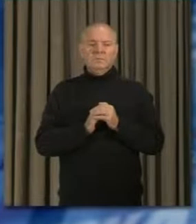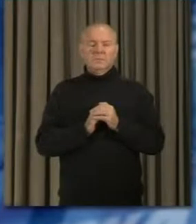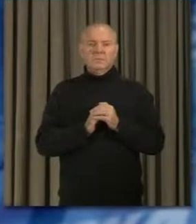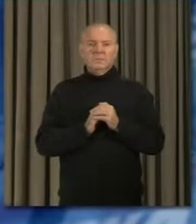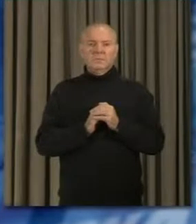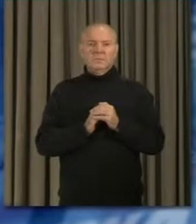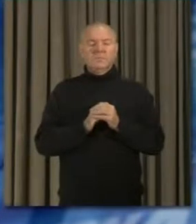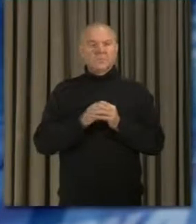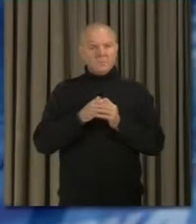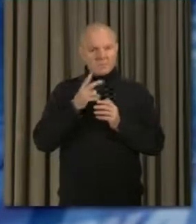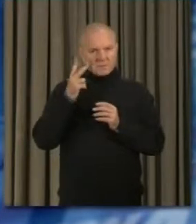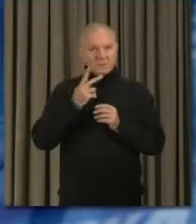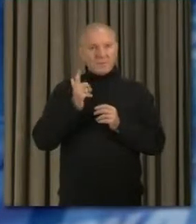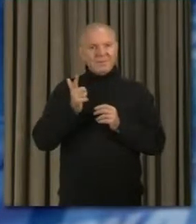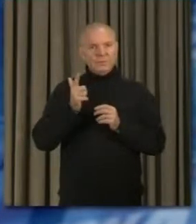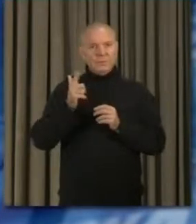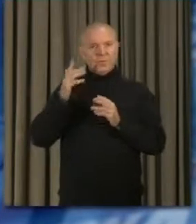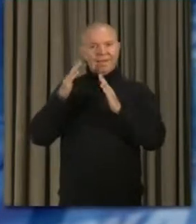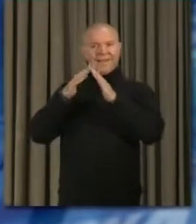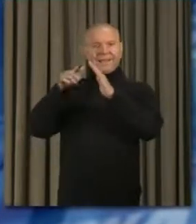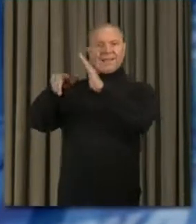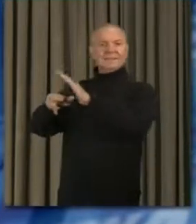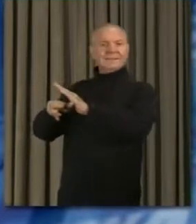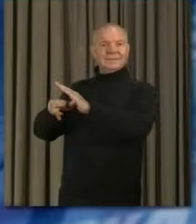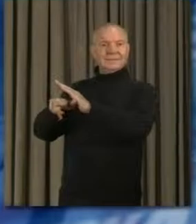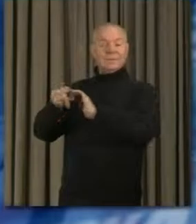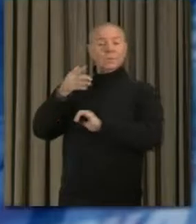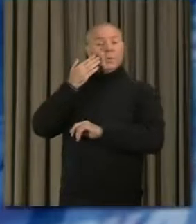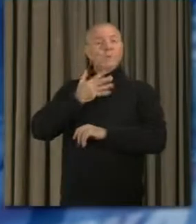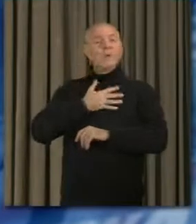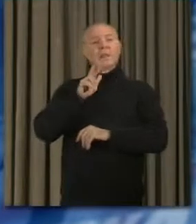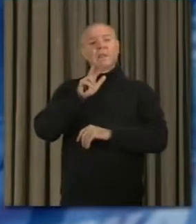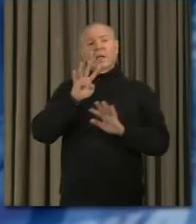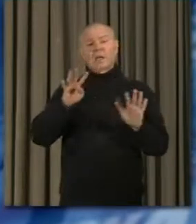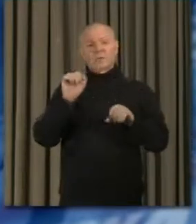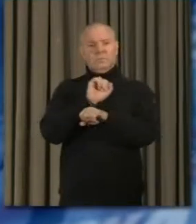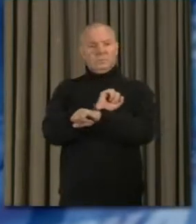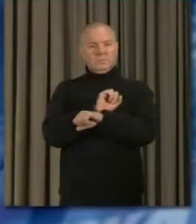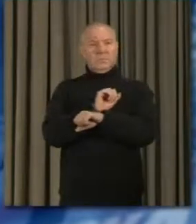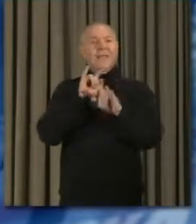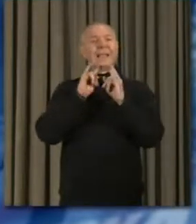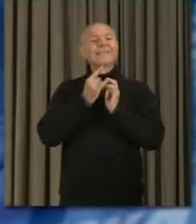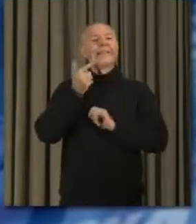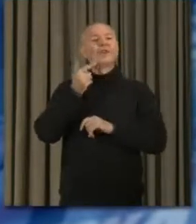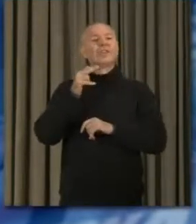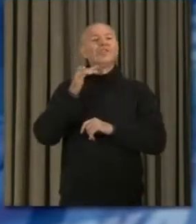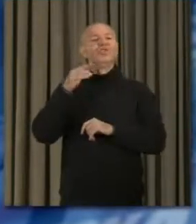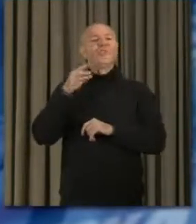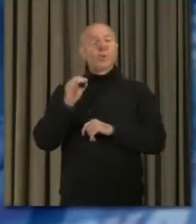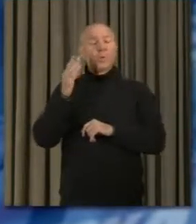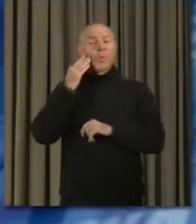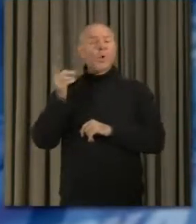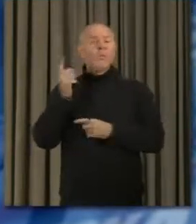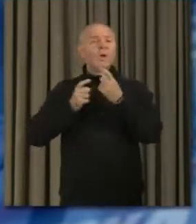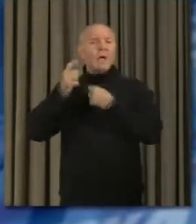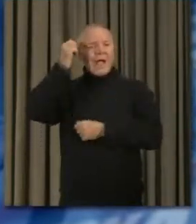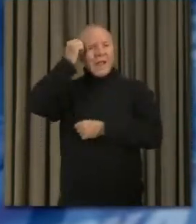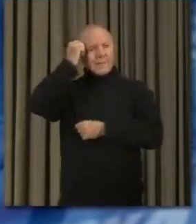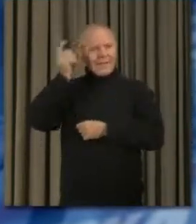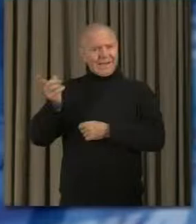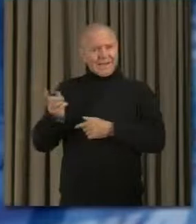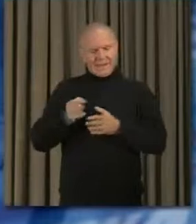Aveva una pistola non dichiarata a casa il 39enne arrestato dai carabinieri di Castelletto, Ticino. L'uomo è un albanese, M e le